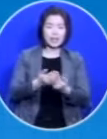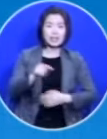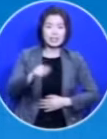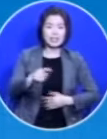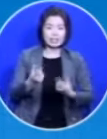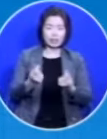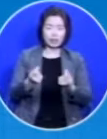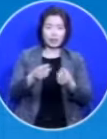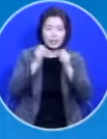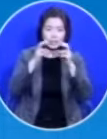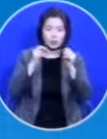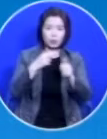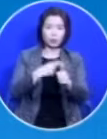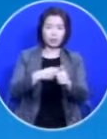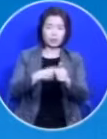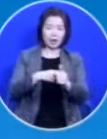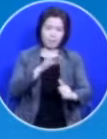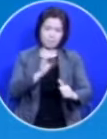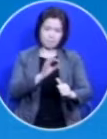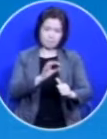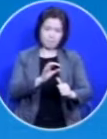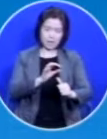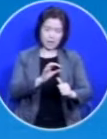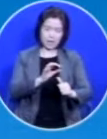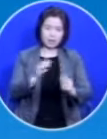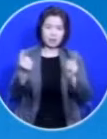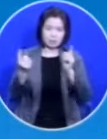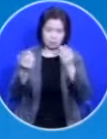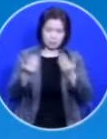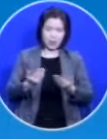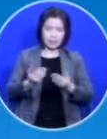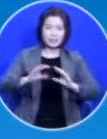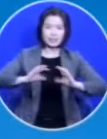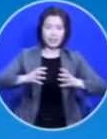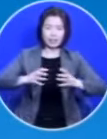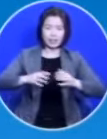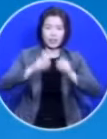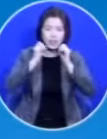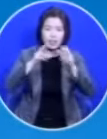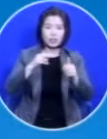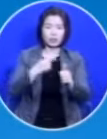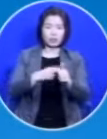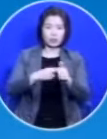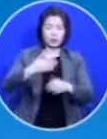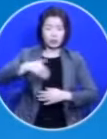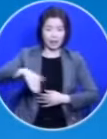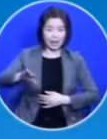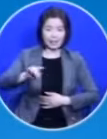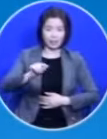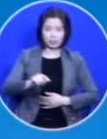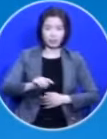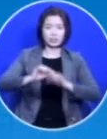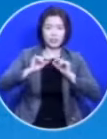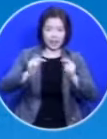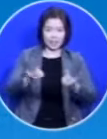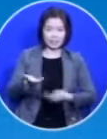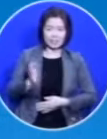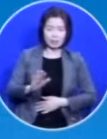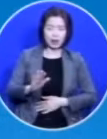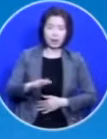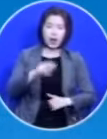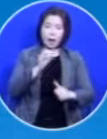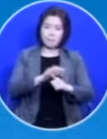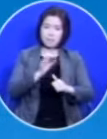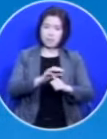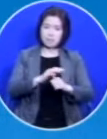선교사 핍박 당하는 그 나라에 선교사로 갈 것은 아니지만 아 핍박 당하는